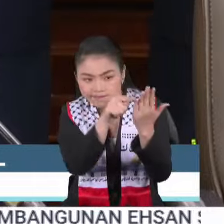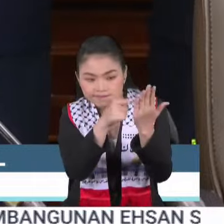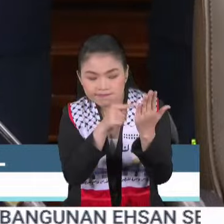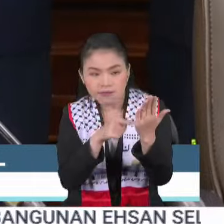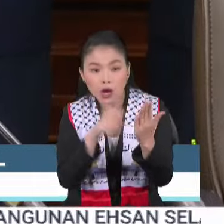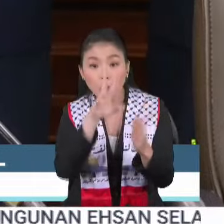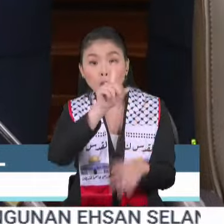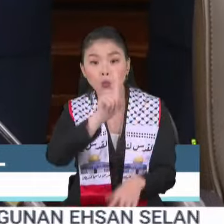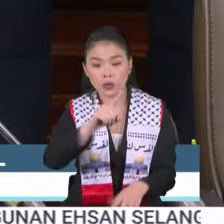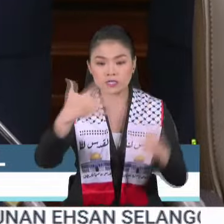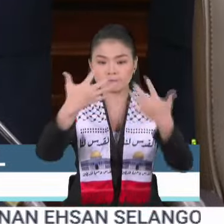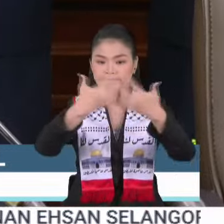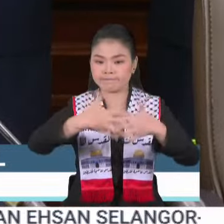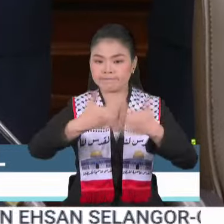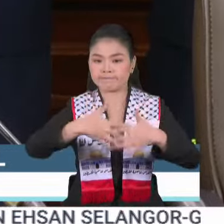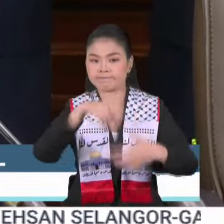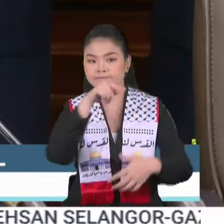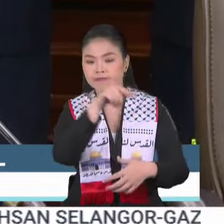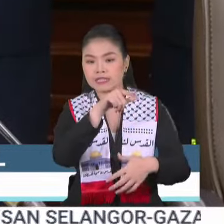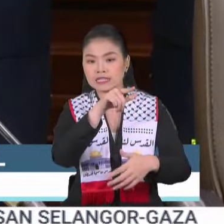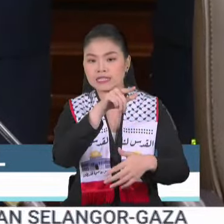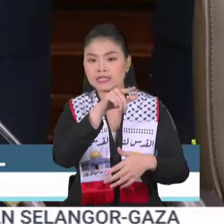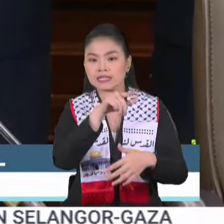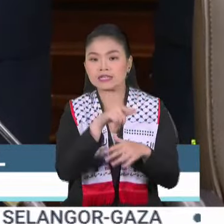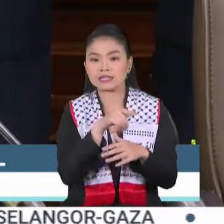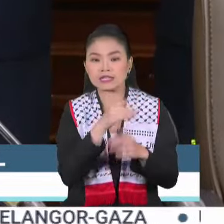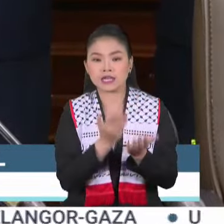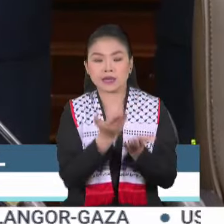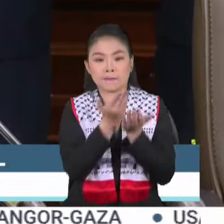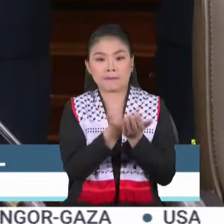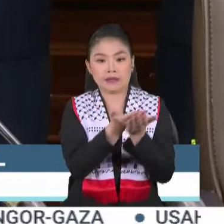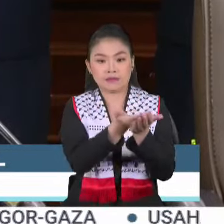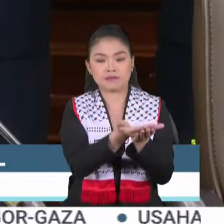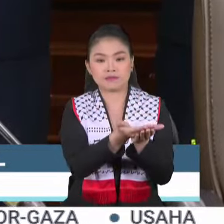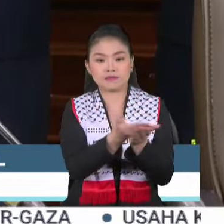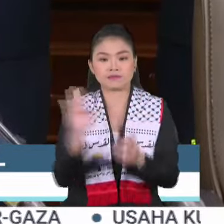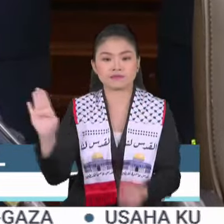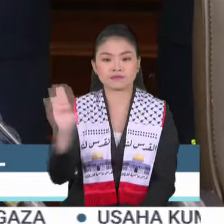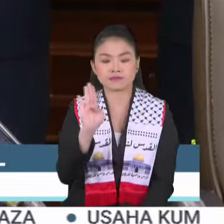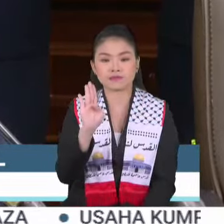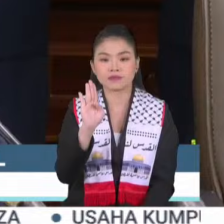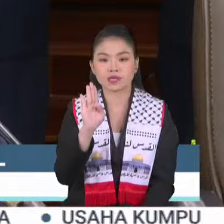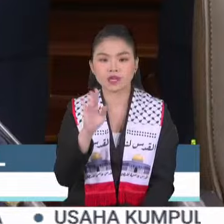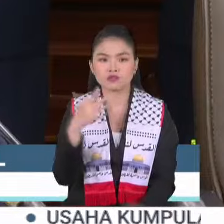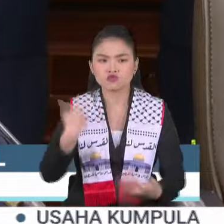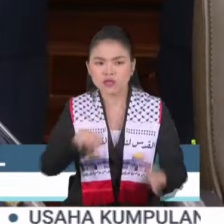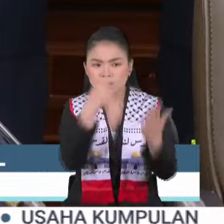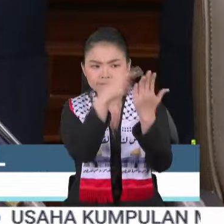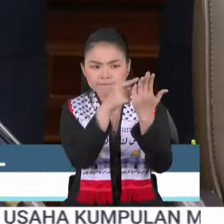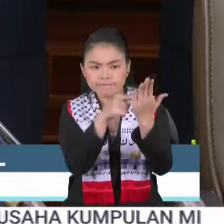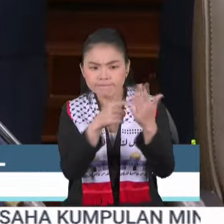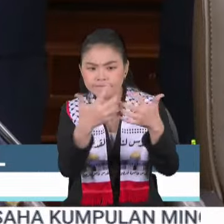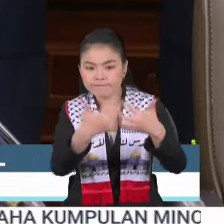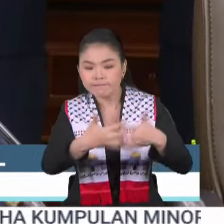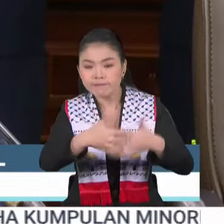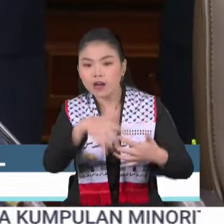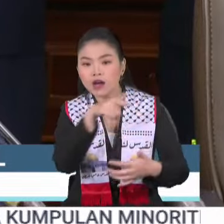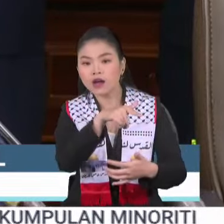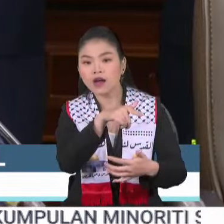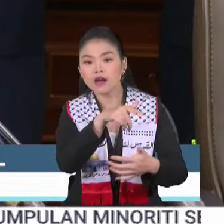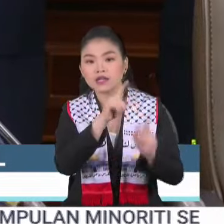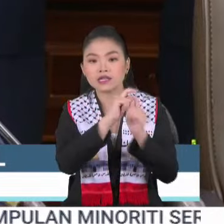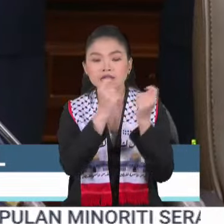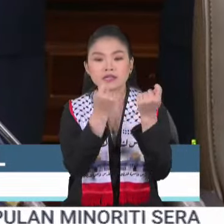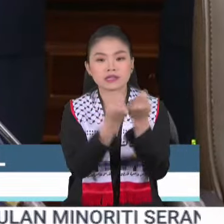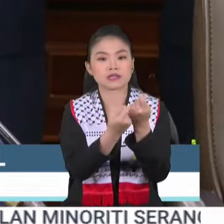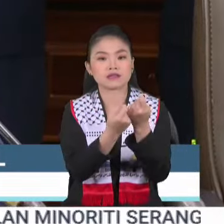sebuah gudang di zon pelabuhan bebas Pelabuhan Barat. Jadi hasil permisaan ke atas gudang tersebut, pasukan